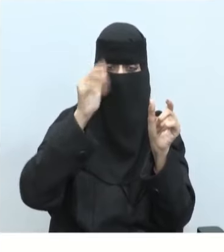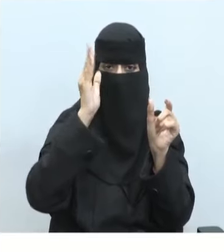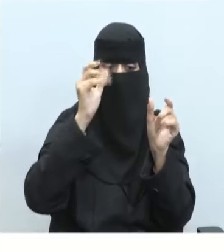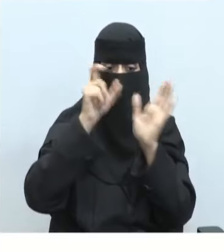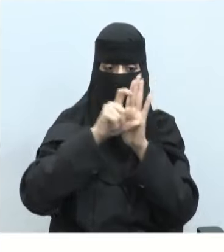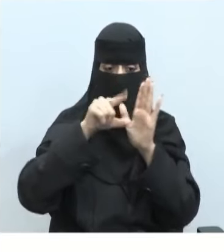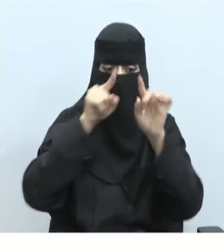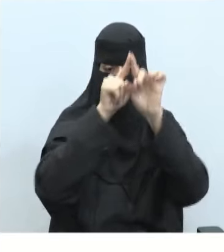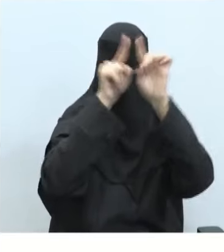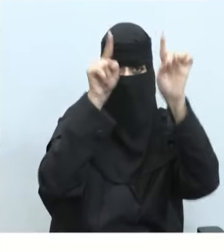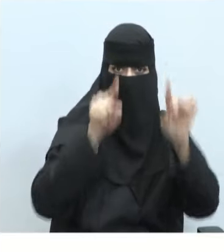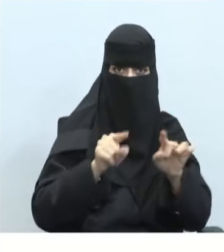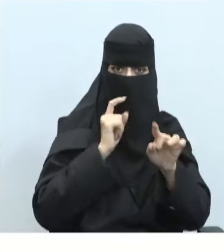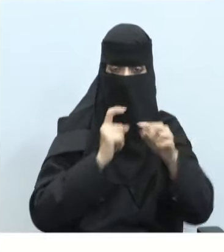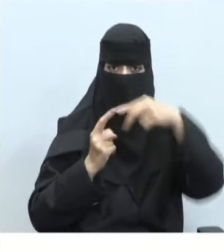بعد